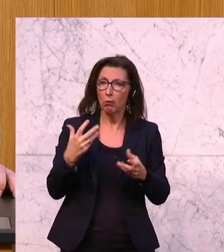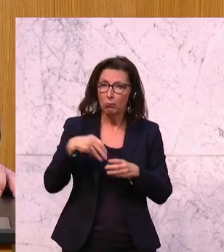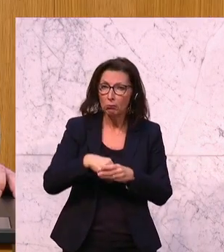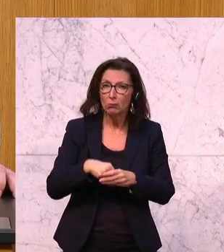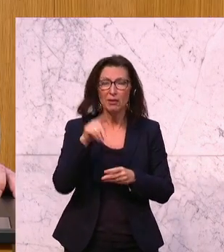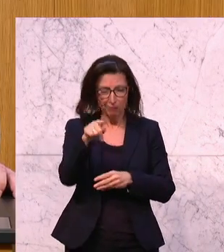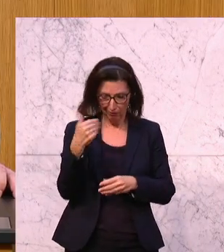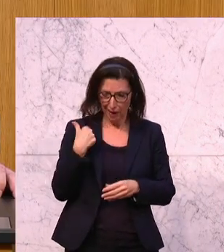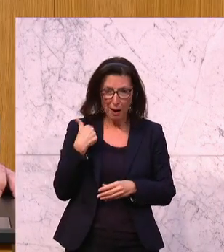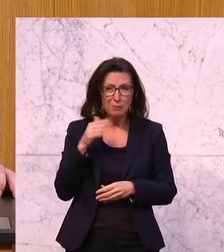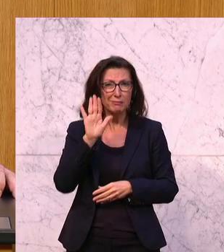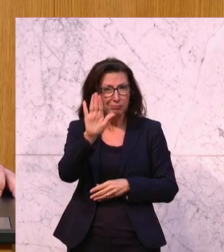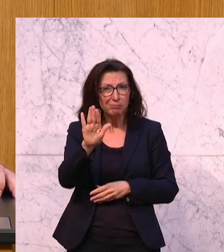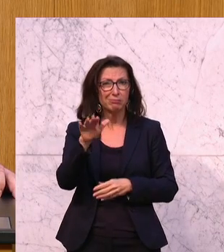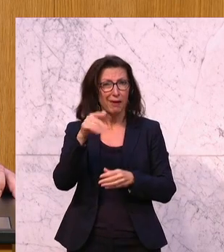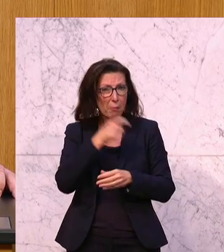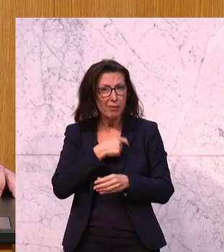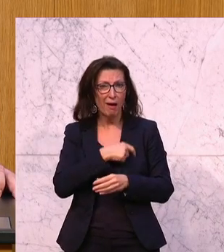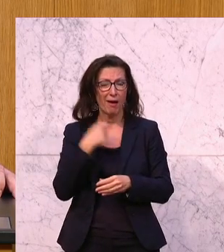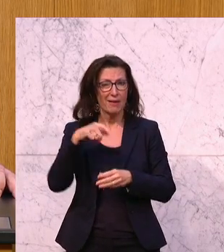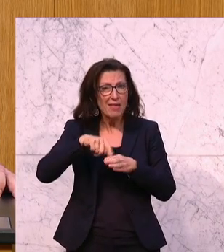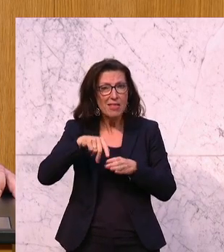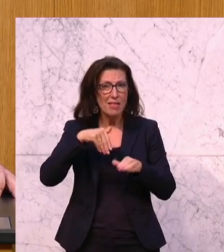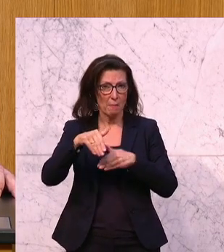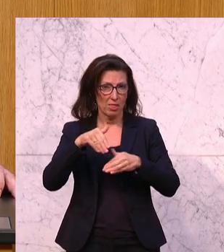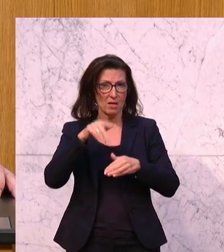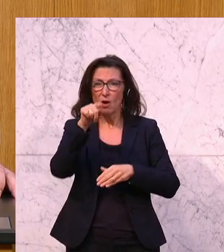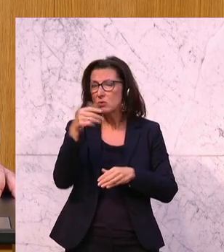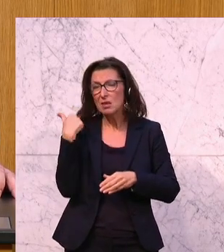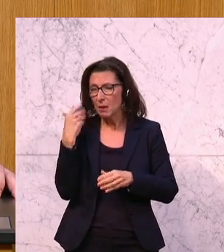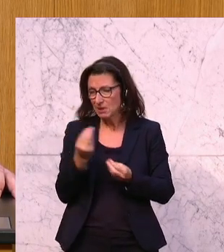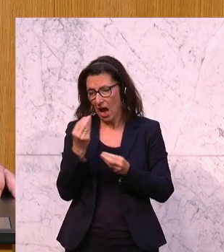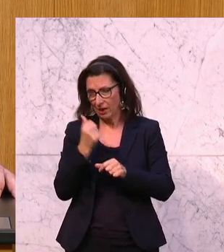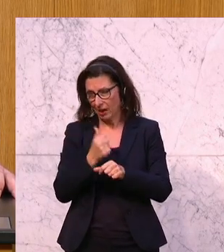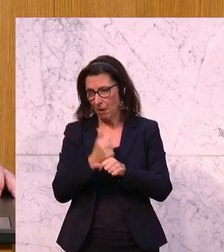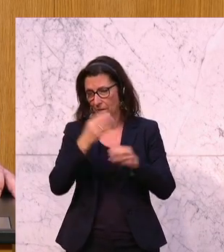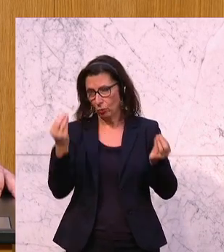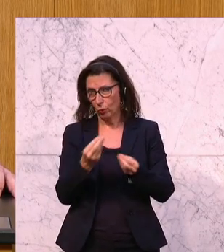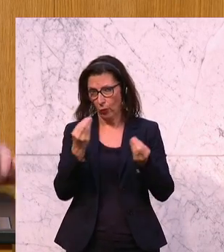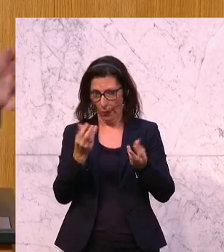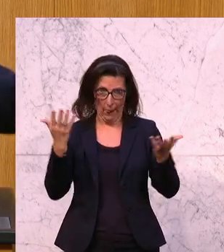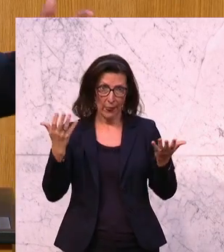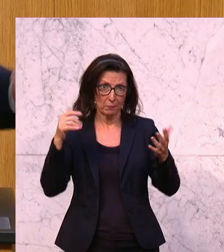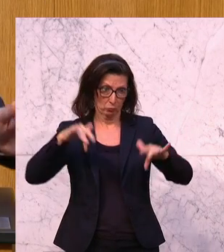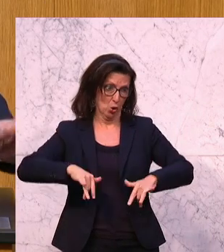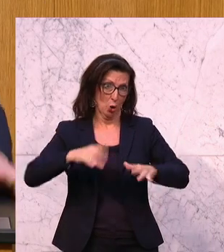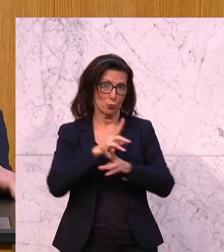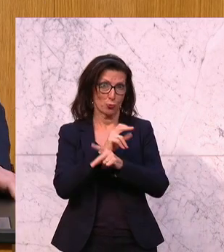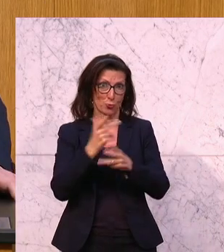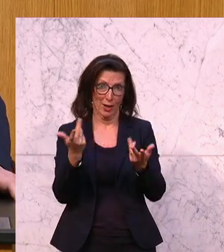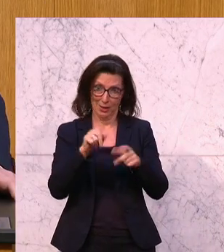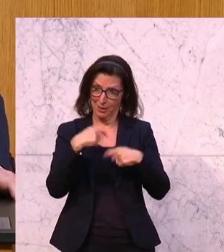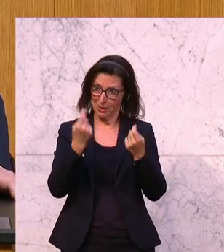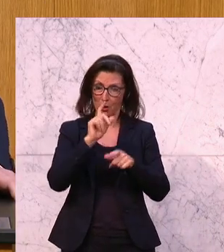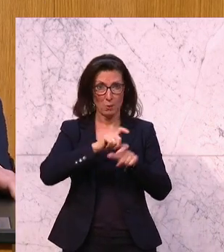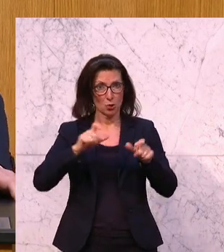hier wurden Dinge auch dementsprechend gemacht, die dazu geführt haben, dass wir Menschen in Österreich auch haben, die eben hier in